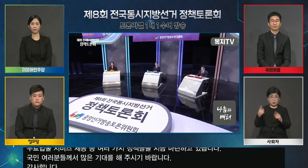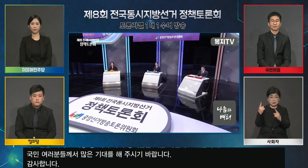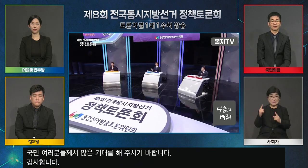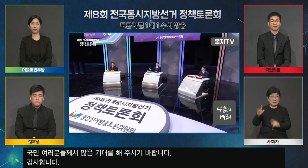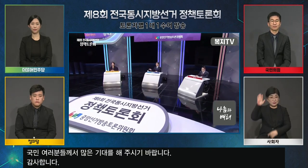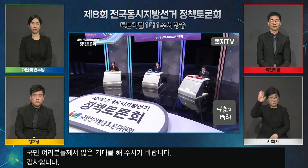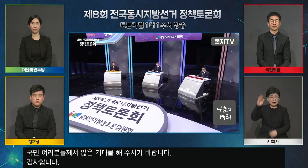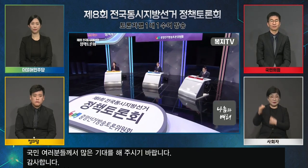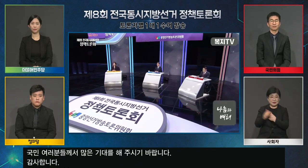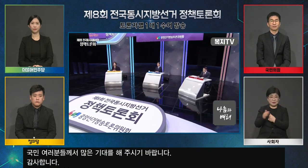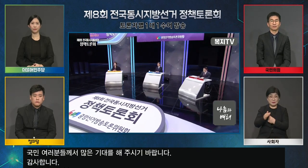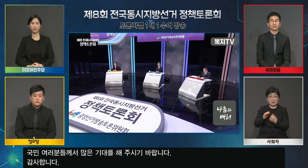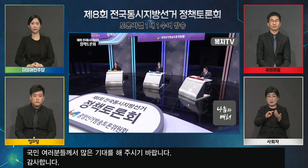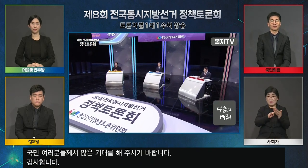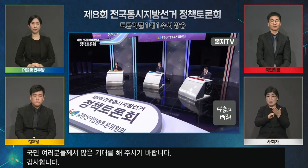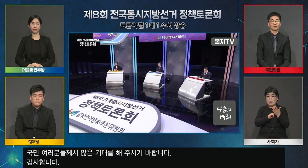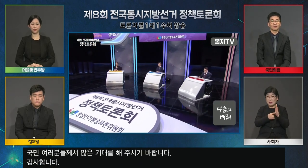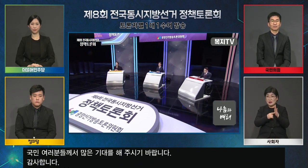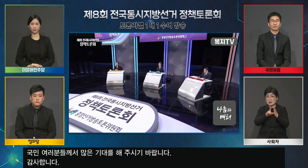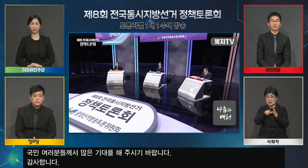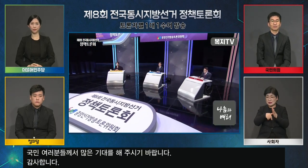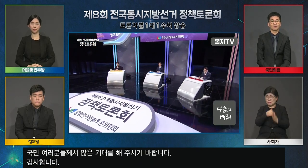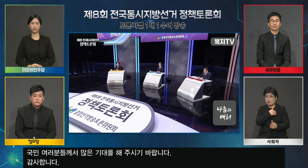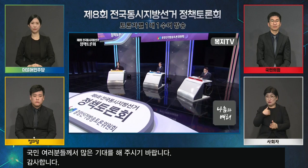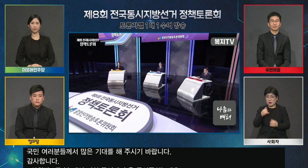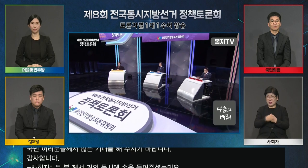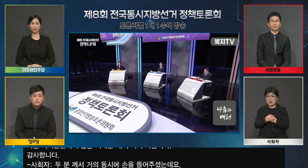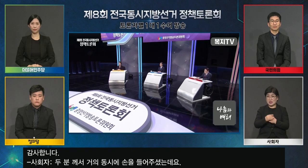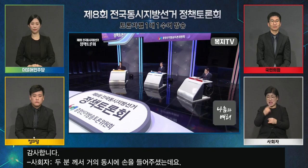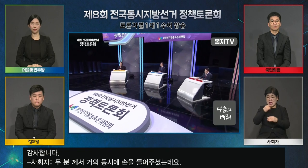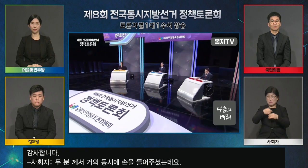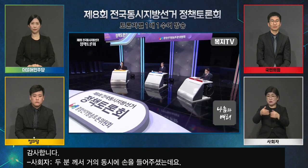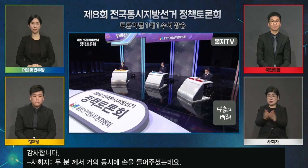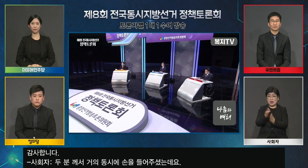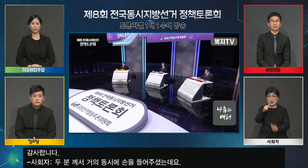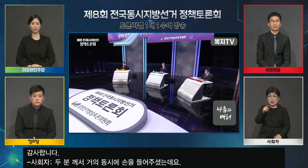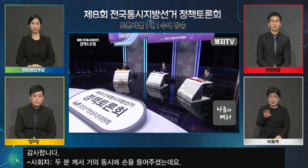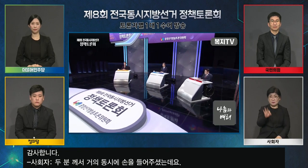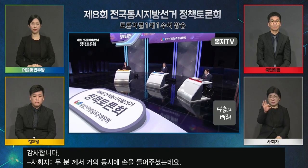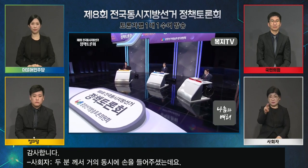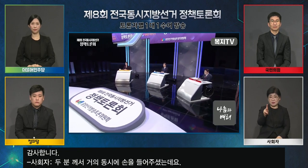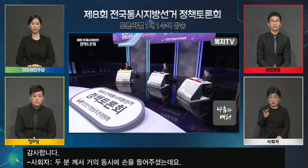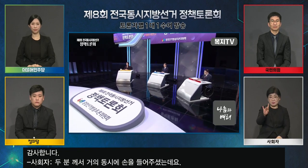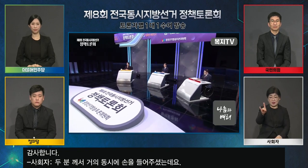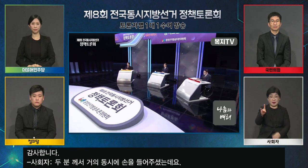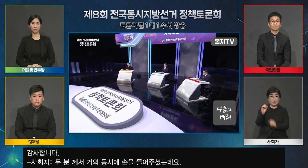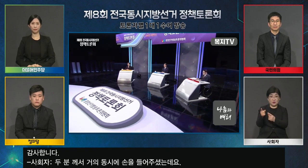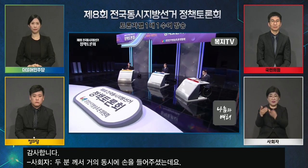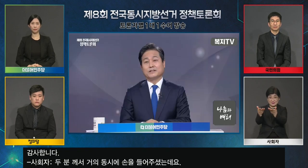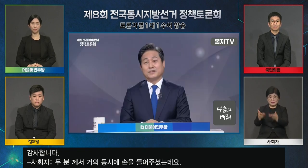들어주셨는데요. 발언 시간이 좀 더 많이 남아있는 더불어민주당 김영배 국회의원께 발언 기회 드리겠습니다.